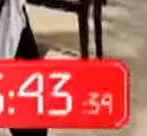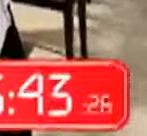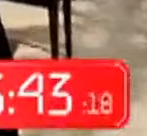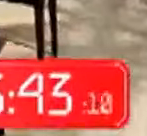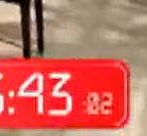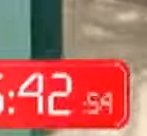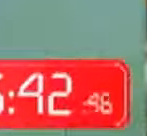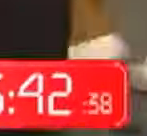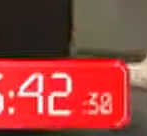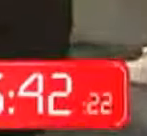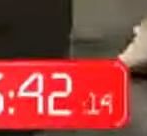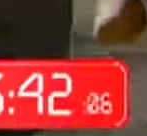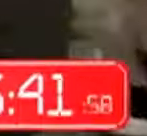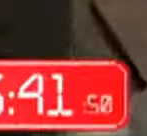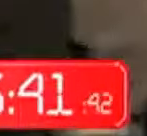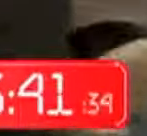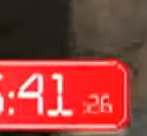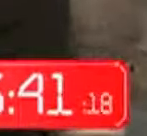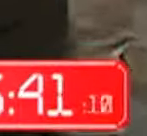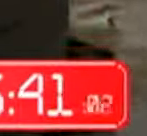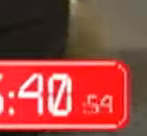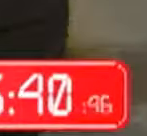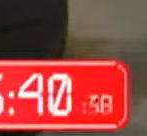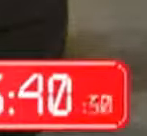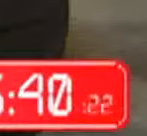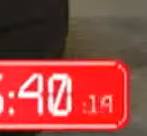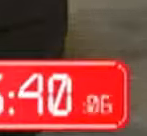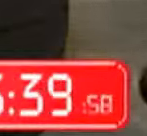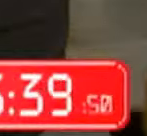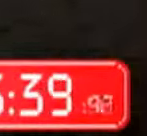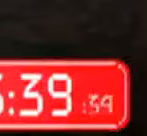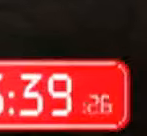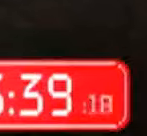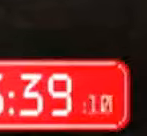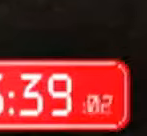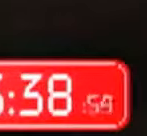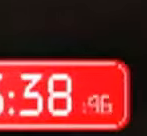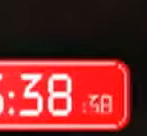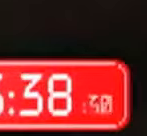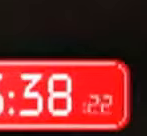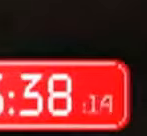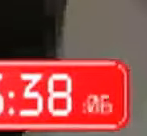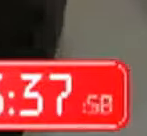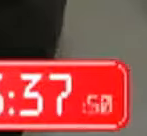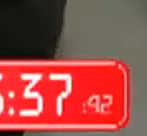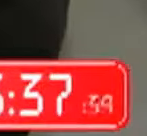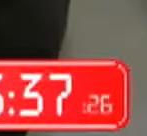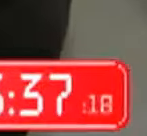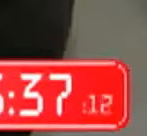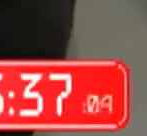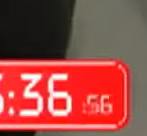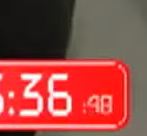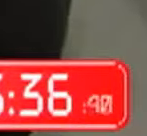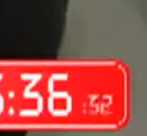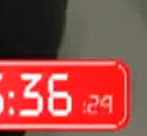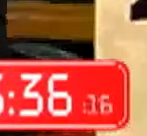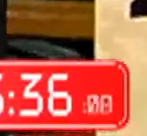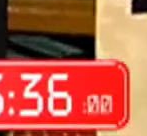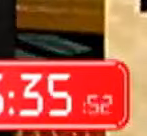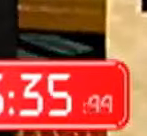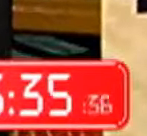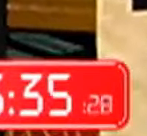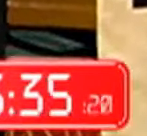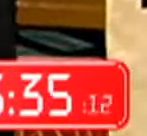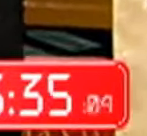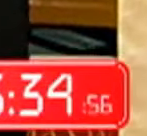no? Ayon sa mga eksperto, napakaraming benepisyo ang dulot ng pagbabasa. Unang-una na